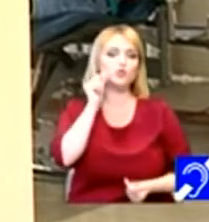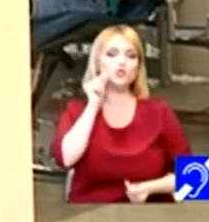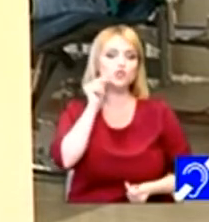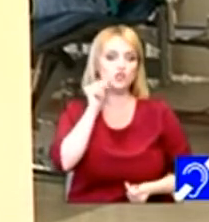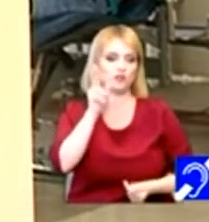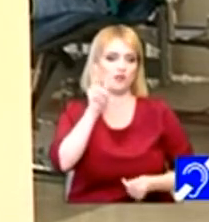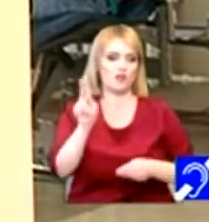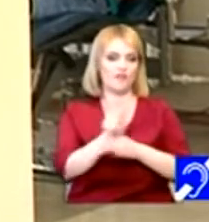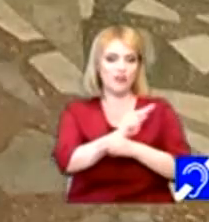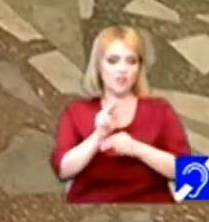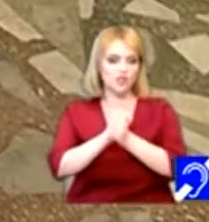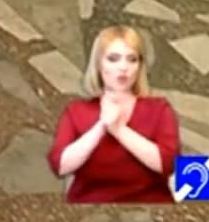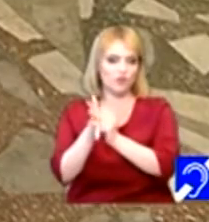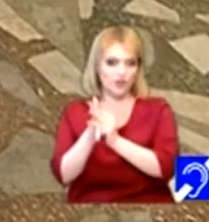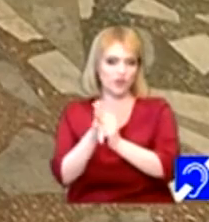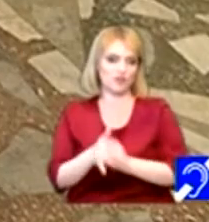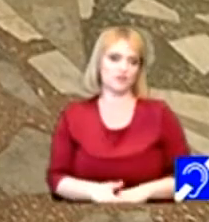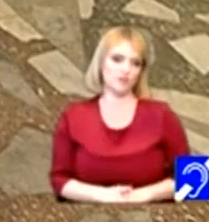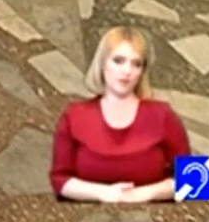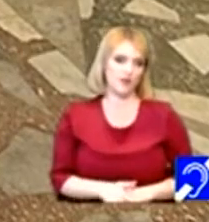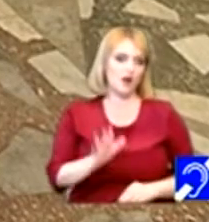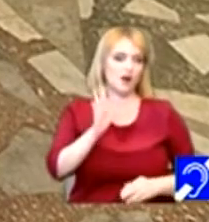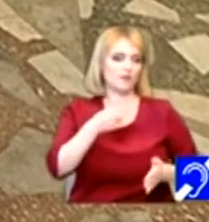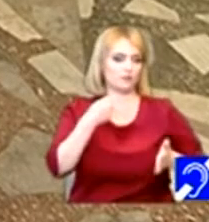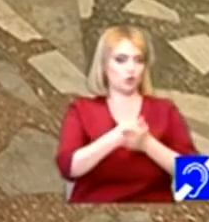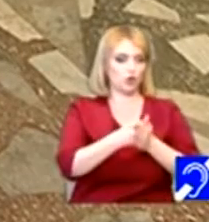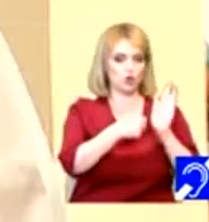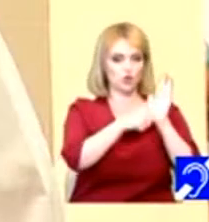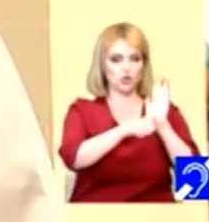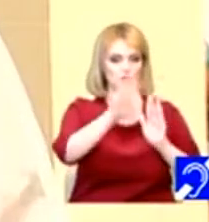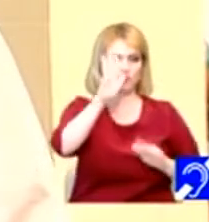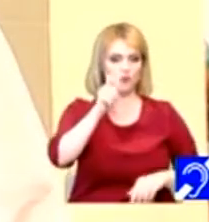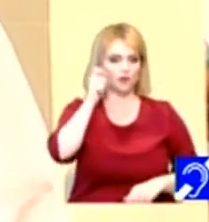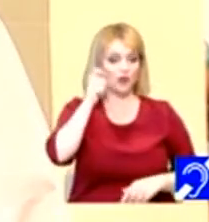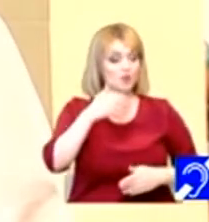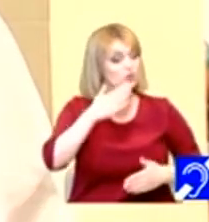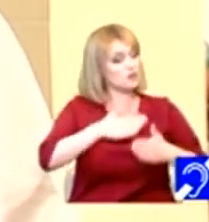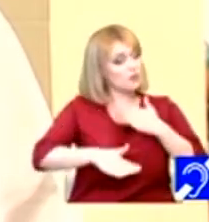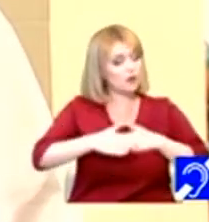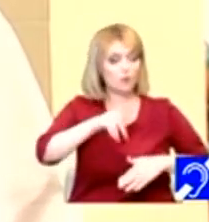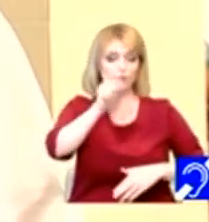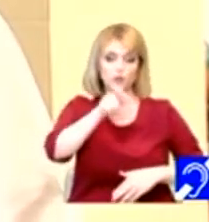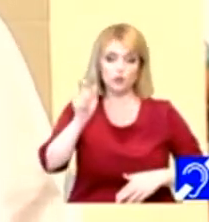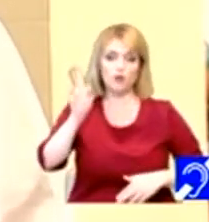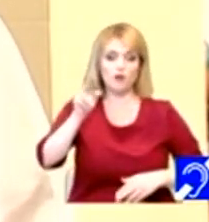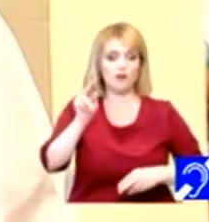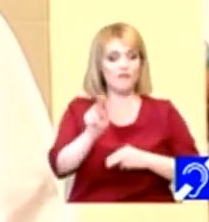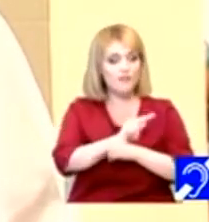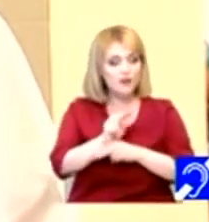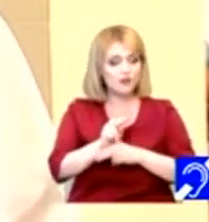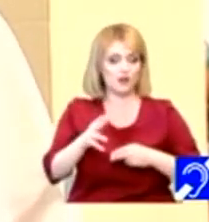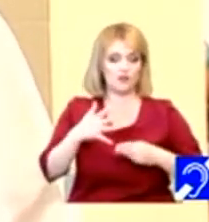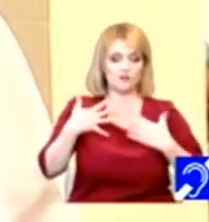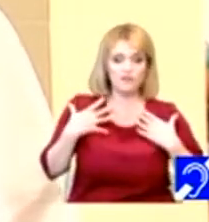tratamentul maladiei COVID. Ne bucurăm foarte mult pentru toate persoanele care s-au însănătoșit și vrem să-i chemăm